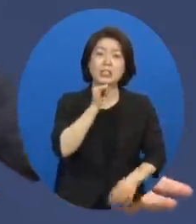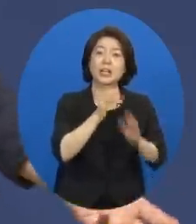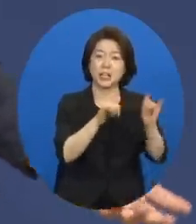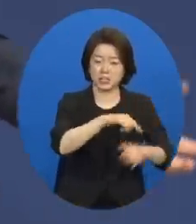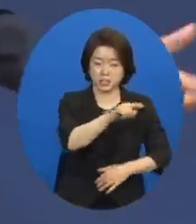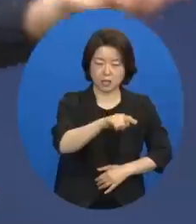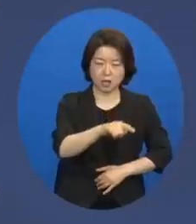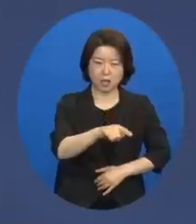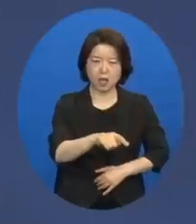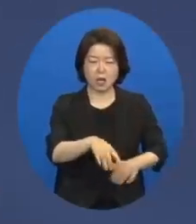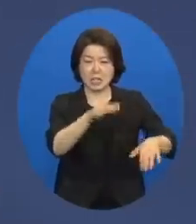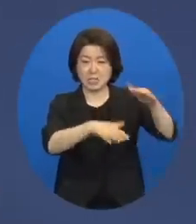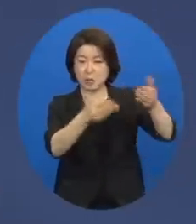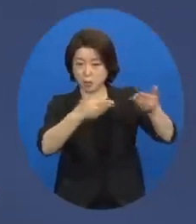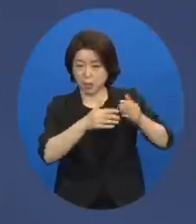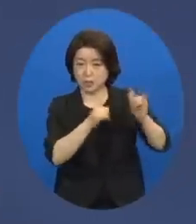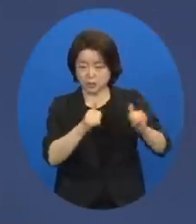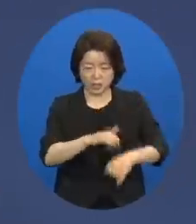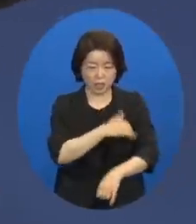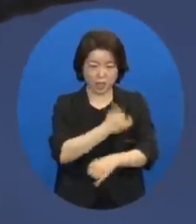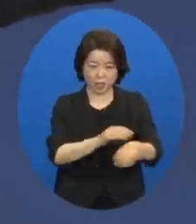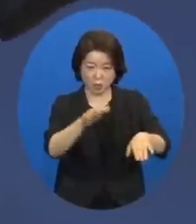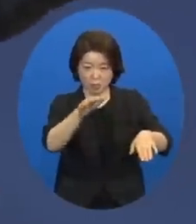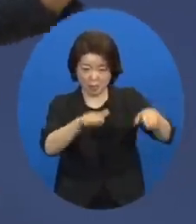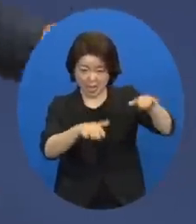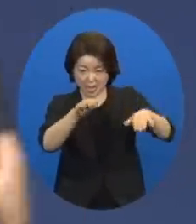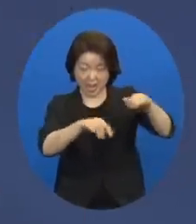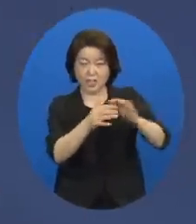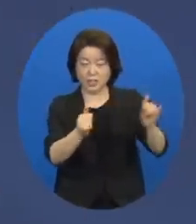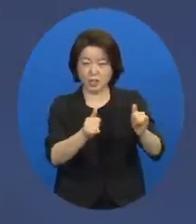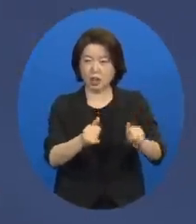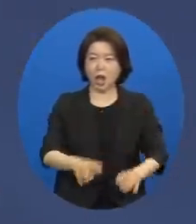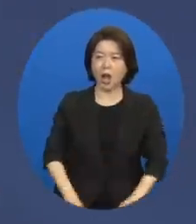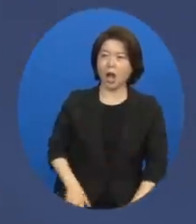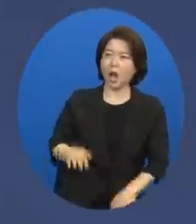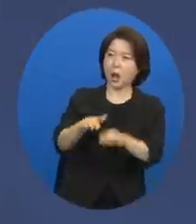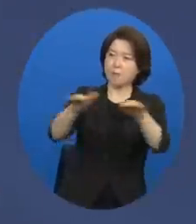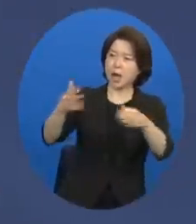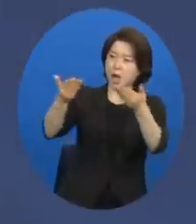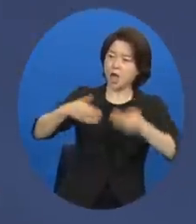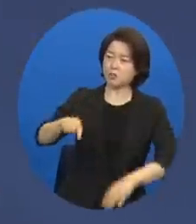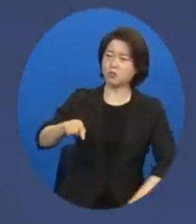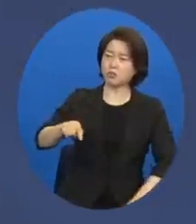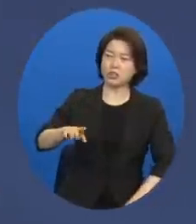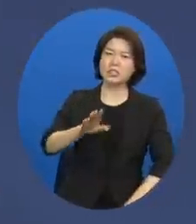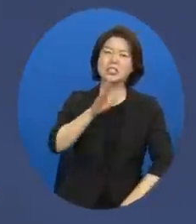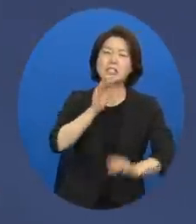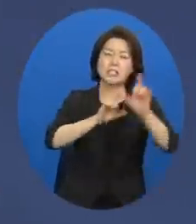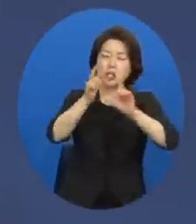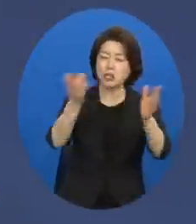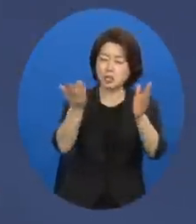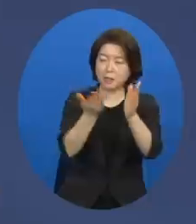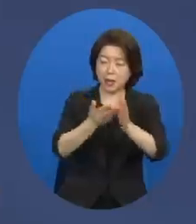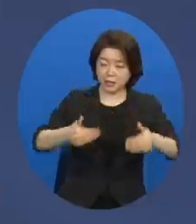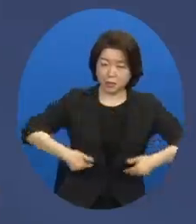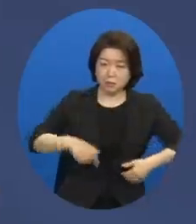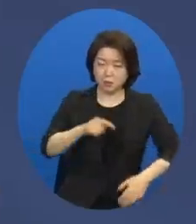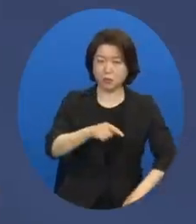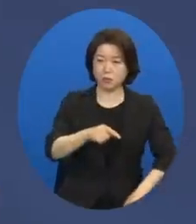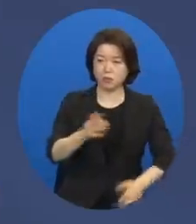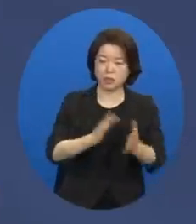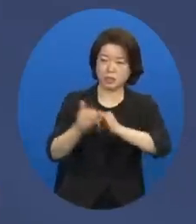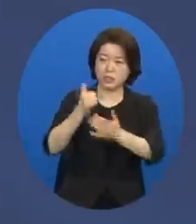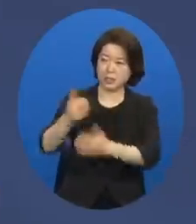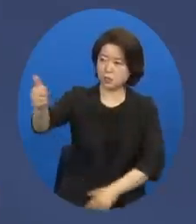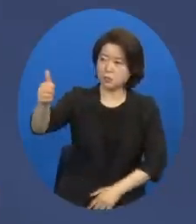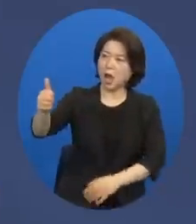잊혀진 자들이 그리고 인권 평등을 누리며 살게 될 거라는 그들의 현실적 필요에 이거로 예수님을 그냥 결론